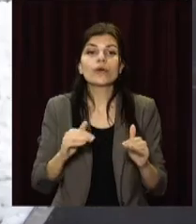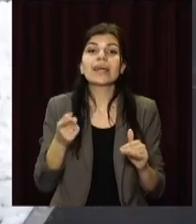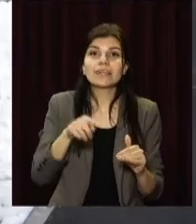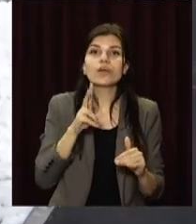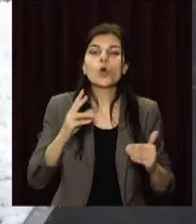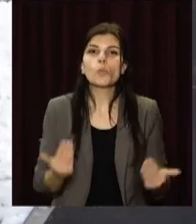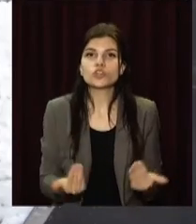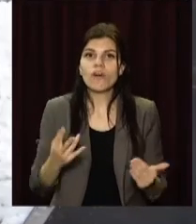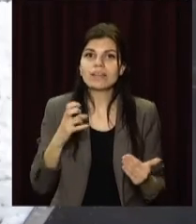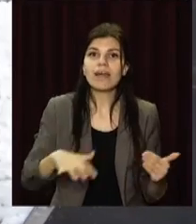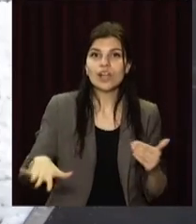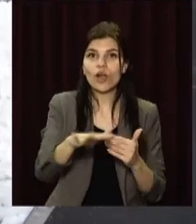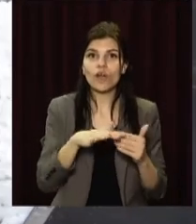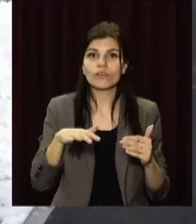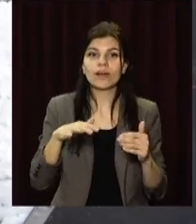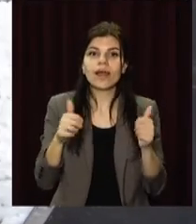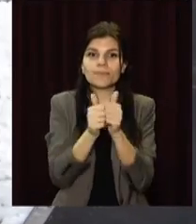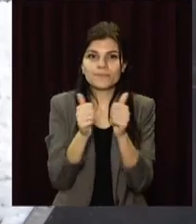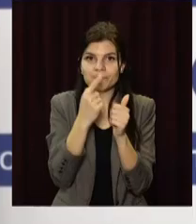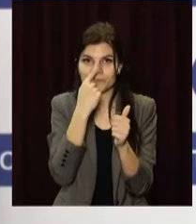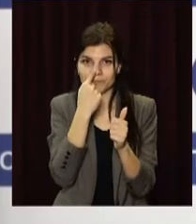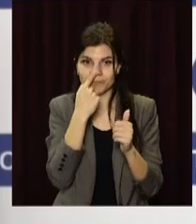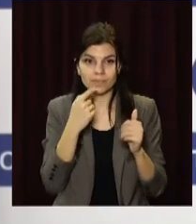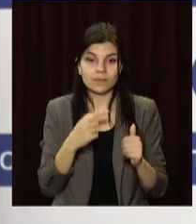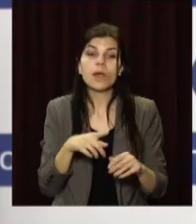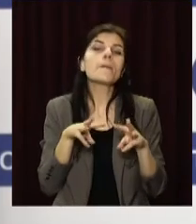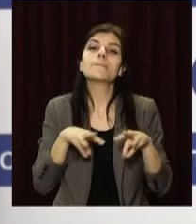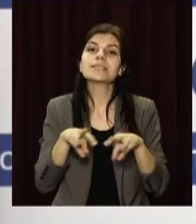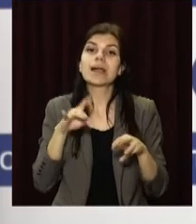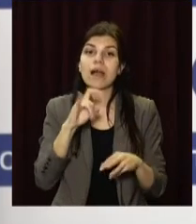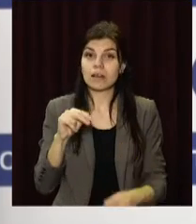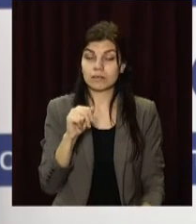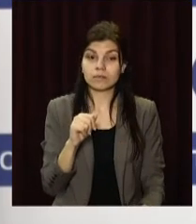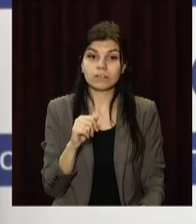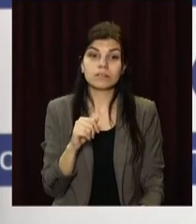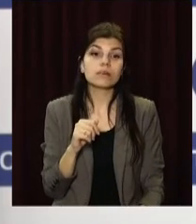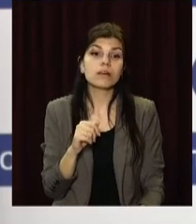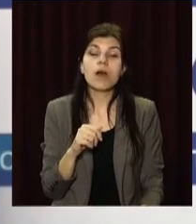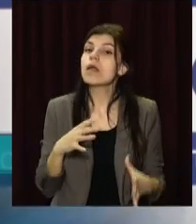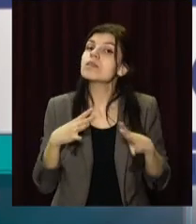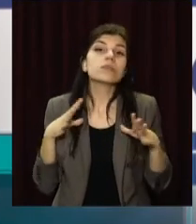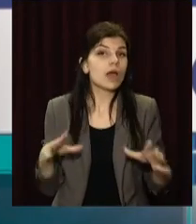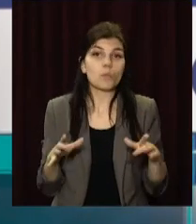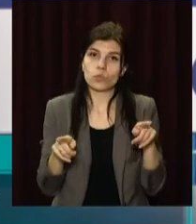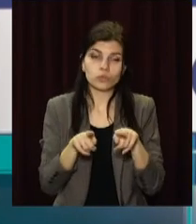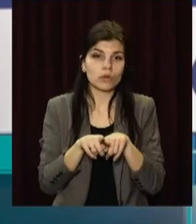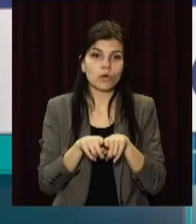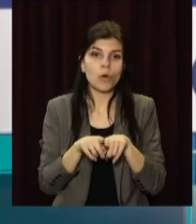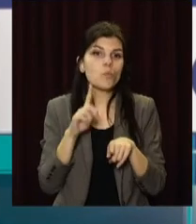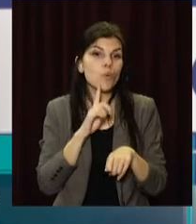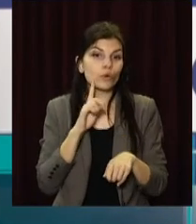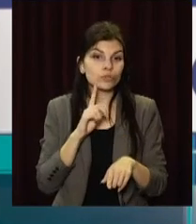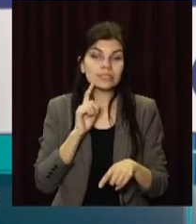хто проживає на території обслуговування. Закладу. В міській раді не було такого поки